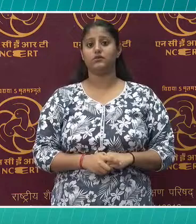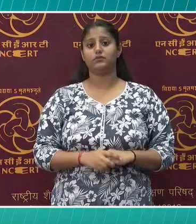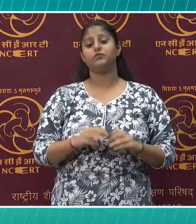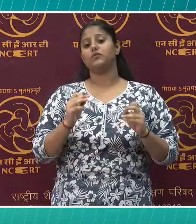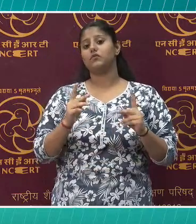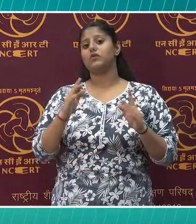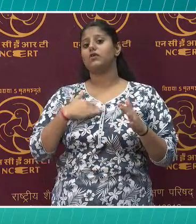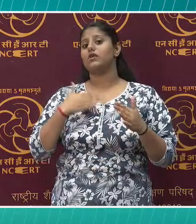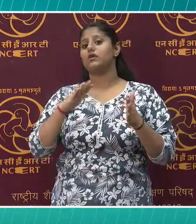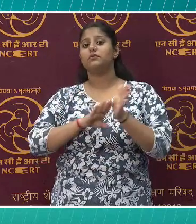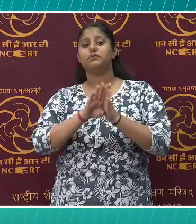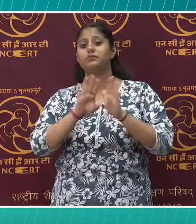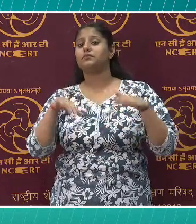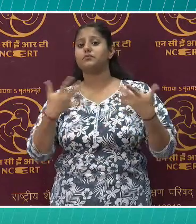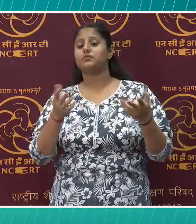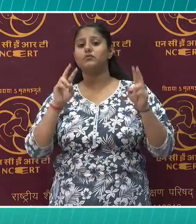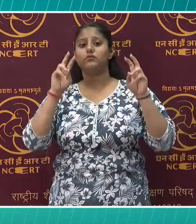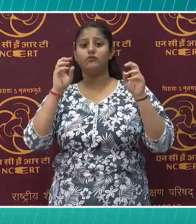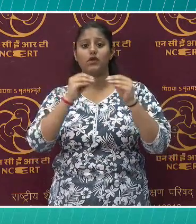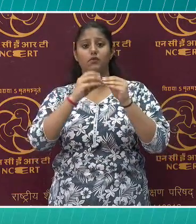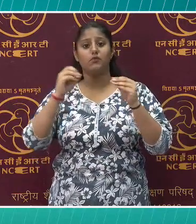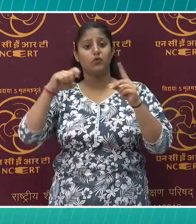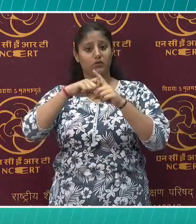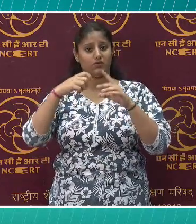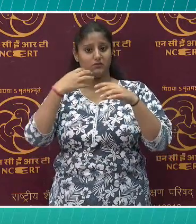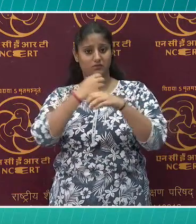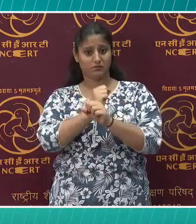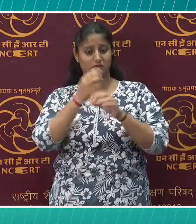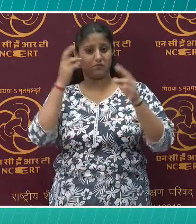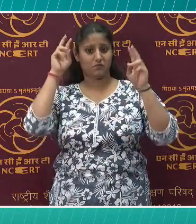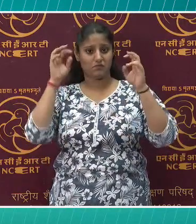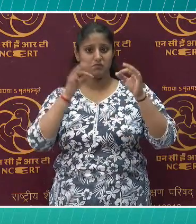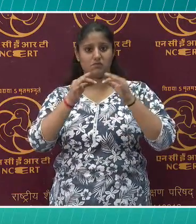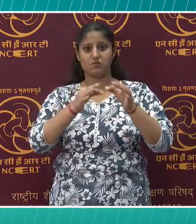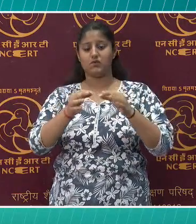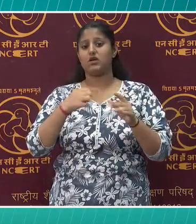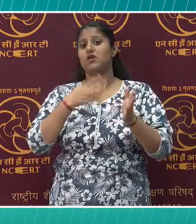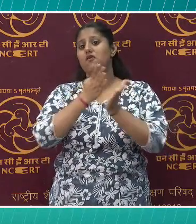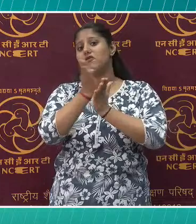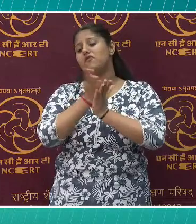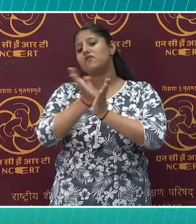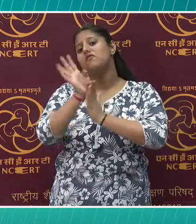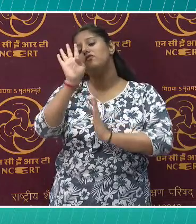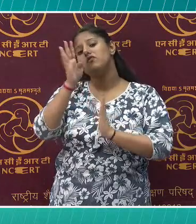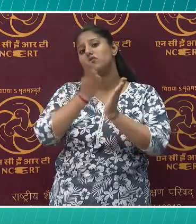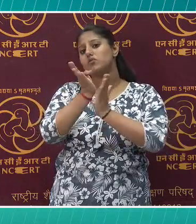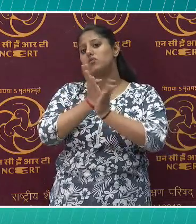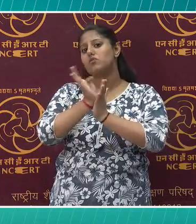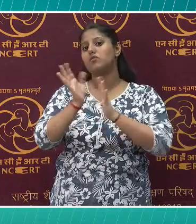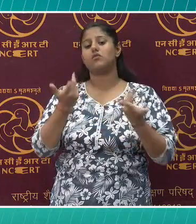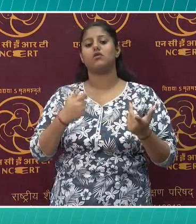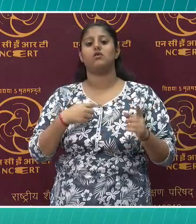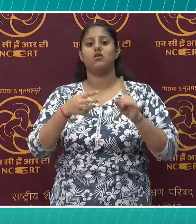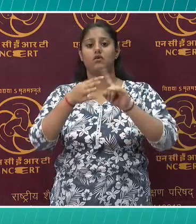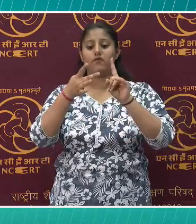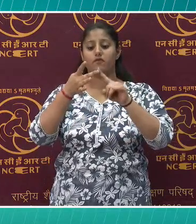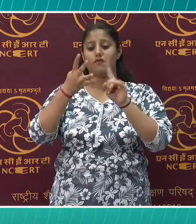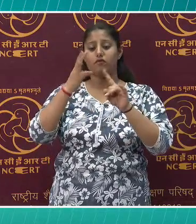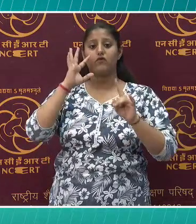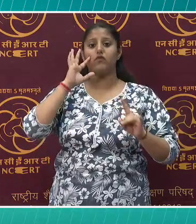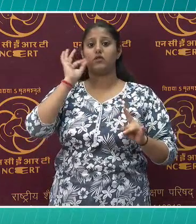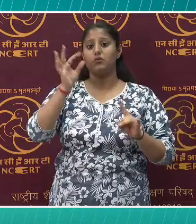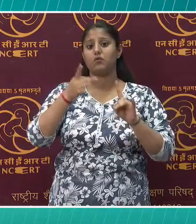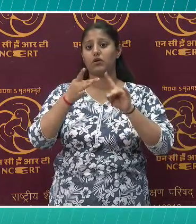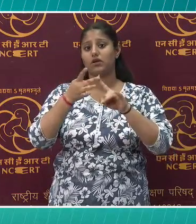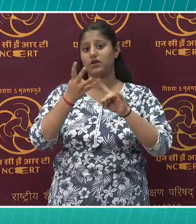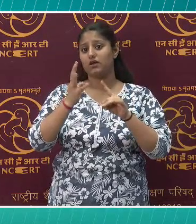बढ़ते हुए मैम इस पुस्तक की चर्चा करते हैं. 4 भागों में विभाजित है ये. And it covers 4 important areas of